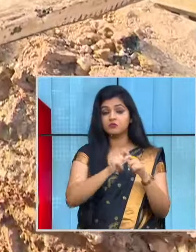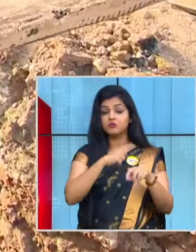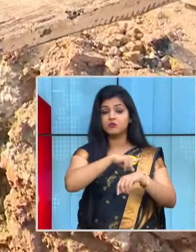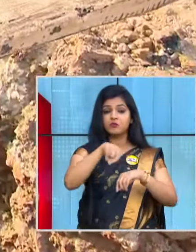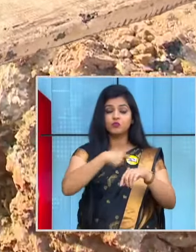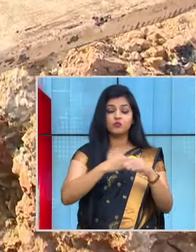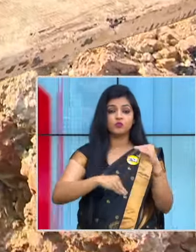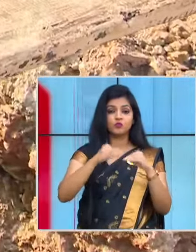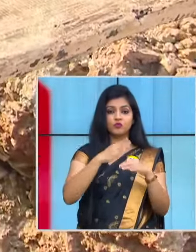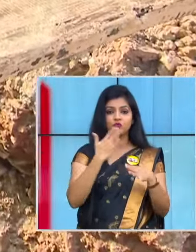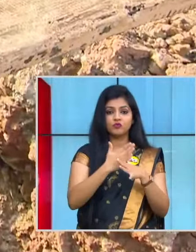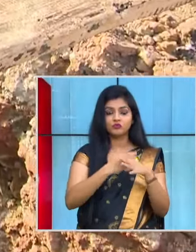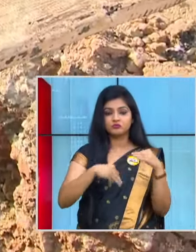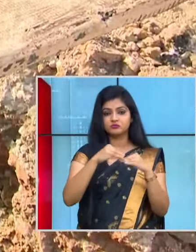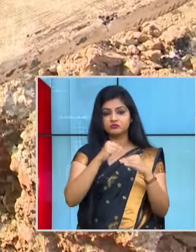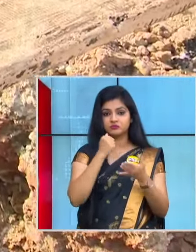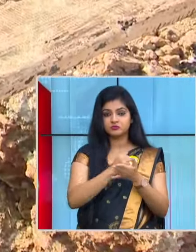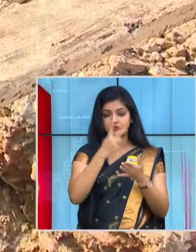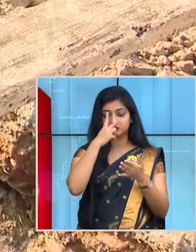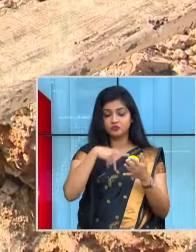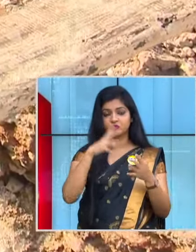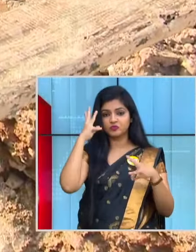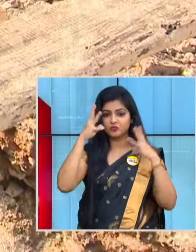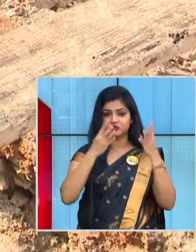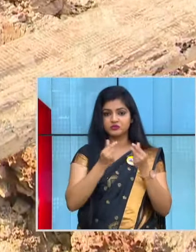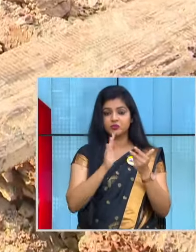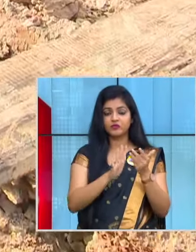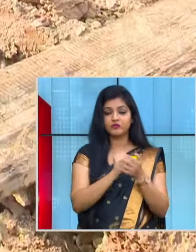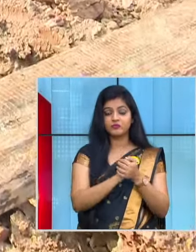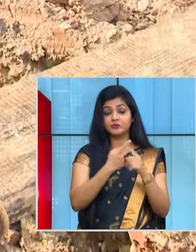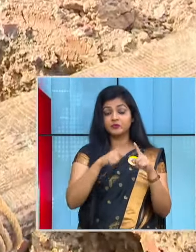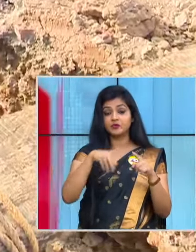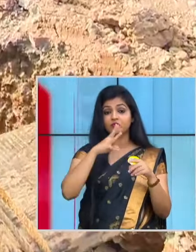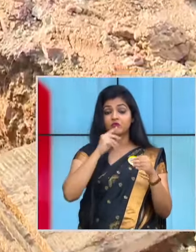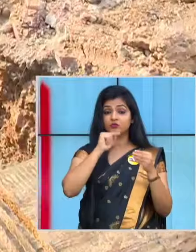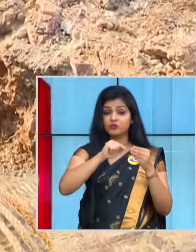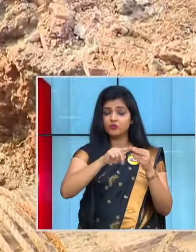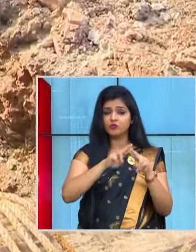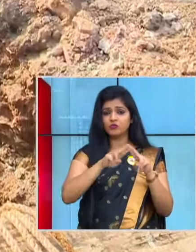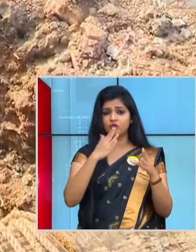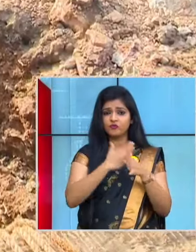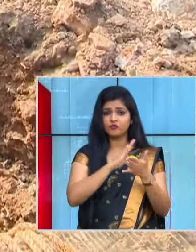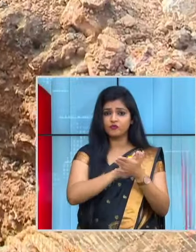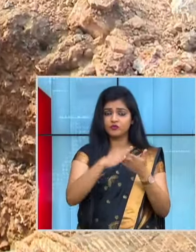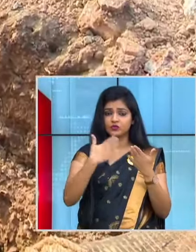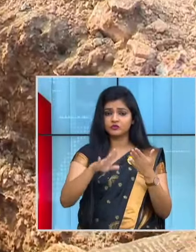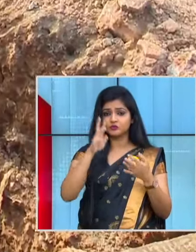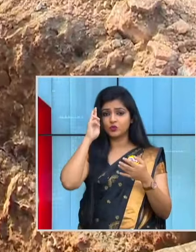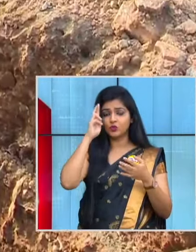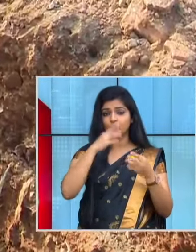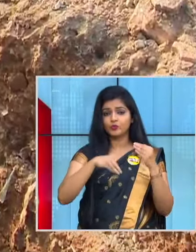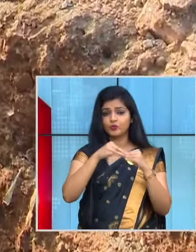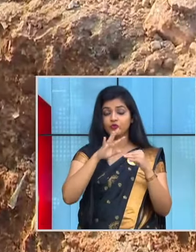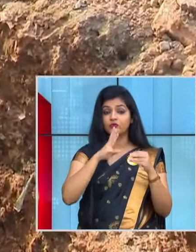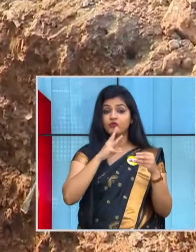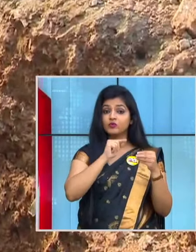ആ ലീക്കേജ് മാറ്റാനുള്ള സമയം എടുക്കണം എന്നതുൾപ്പെടെയുള്ള കാര്യങ്ങളിൽ ഒരു ആശങ്കയുണ്ട്. പക്ഷേ അപ്പോഴും ആ ലീക്കേജ് പൂർണ്ണമായി മാറ്റിയിട്ടുണ്ട് എന്നുള്ളത് തന്നെയാണ് നമ്മുടെ പ്രതീക്ഷ.